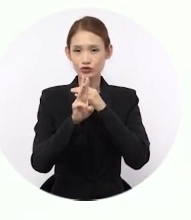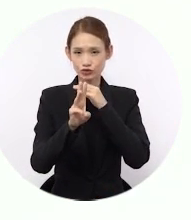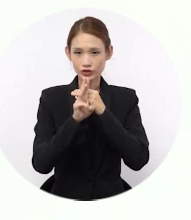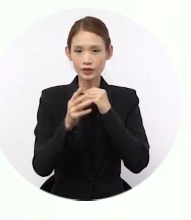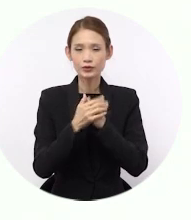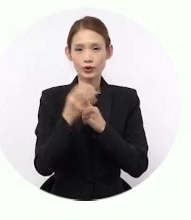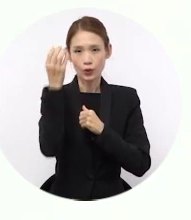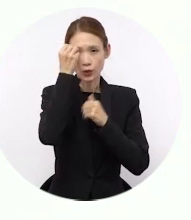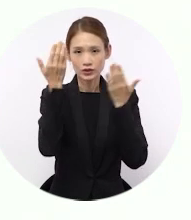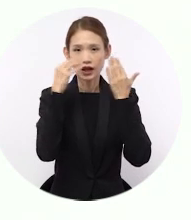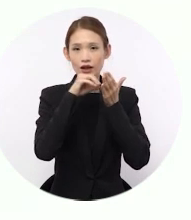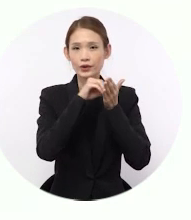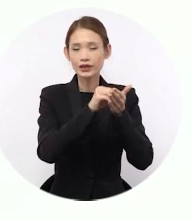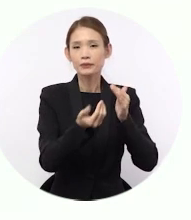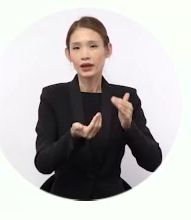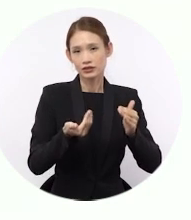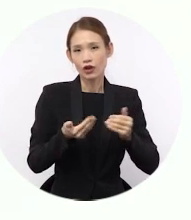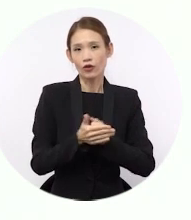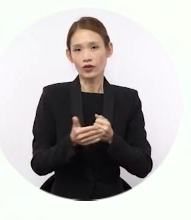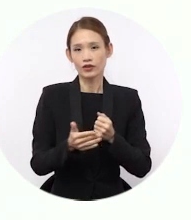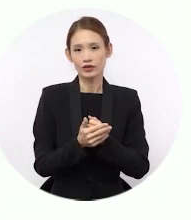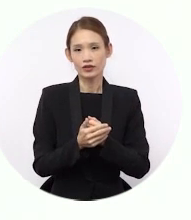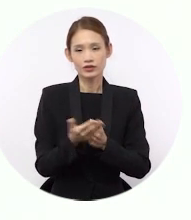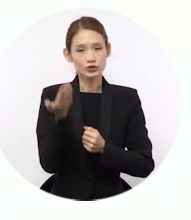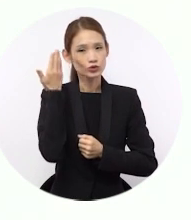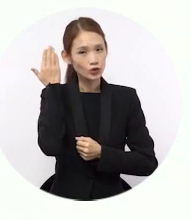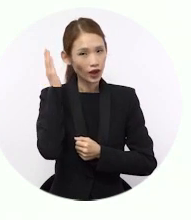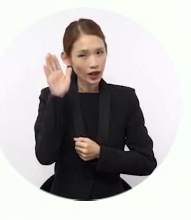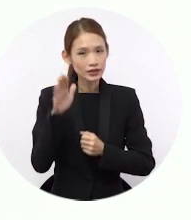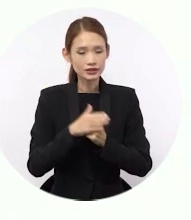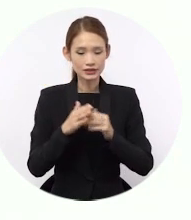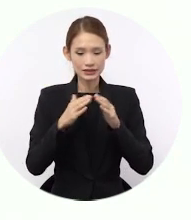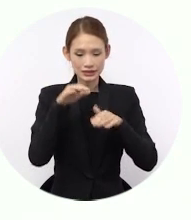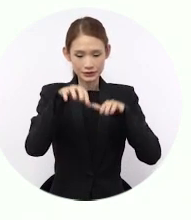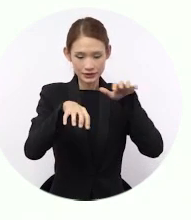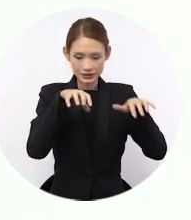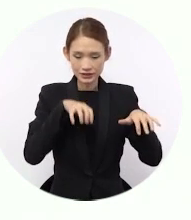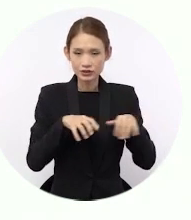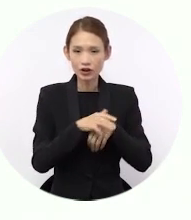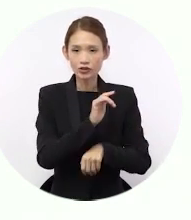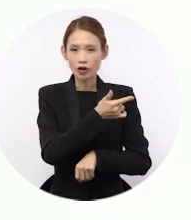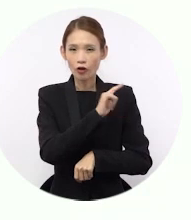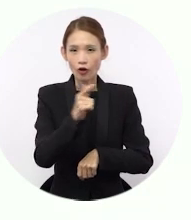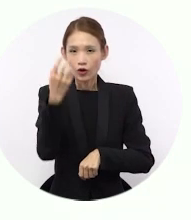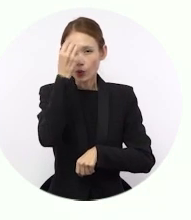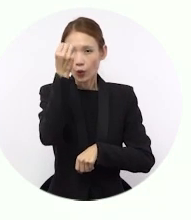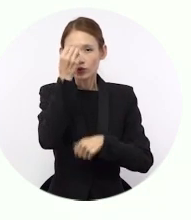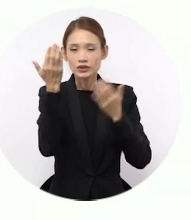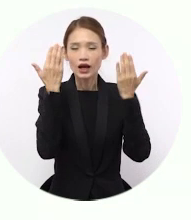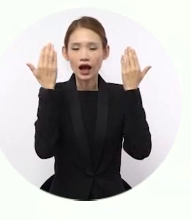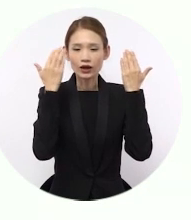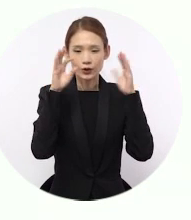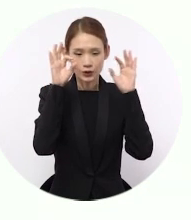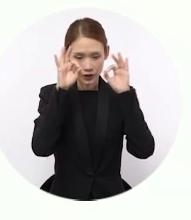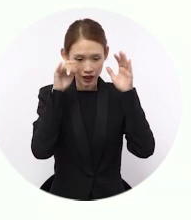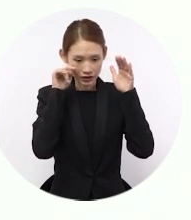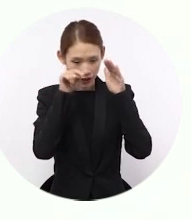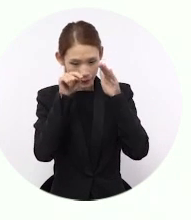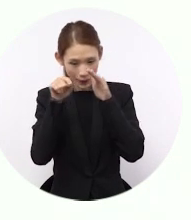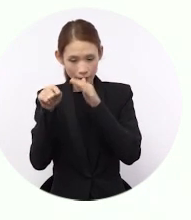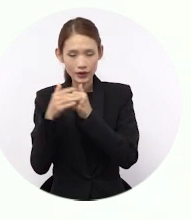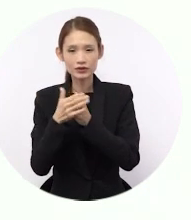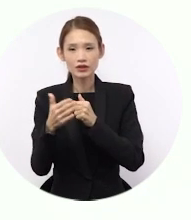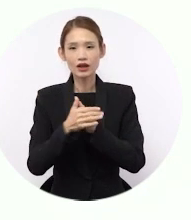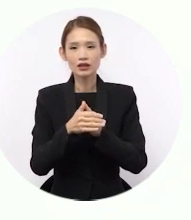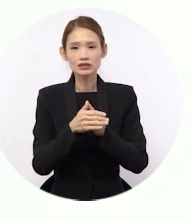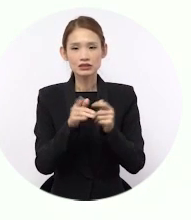3학년이라서 고등학교 입학을 앞두고 있기 때문에 최근에도 저희 집 주변에 있는 여러 가지 고등학교를 알아봤는데 사실 갈